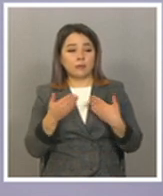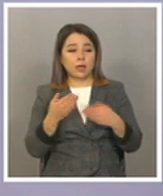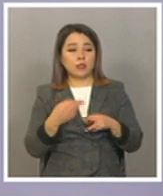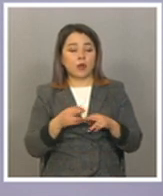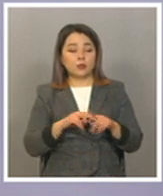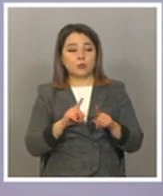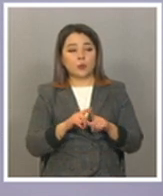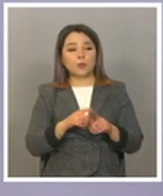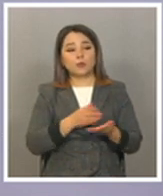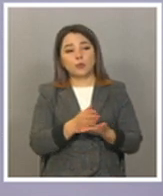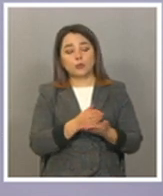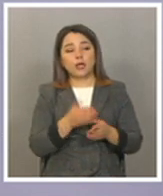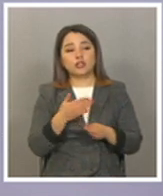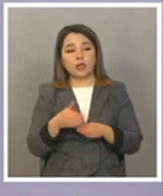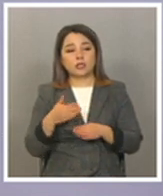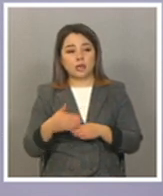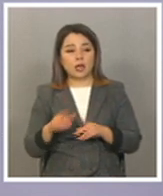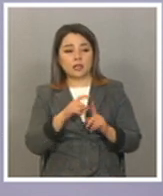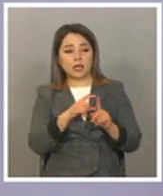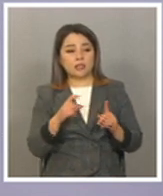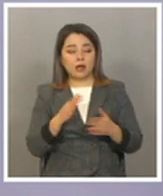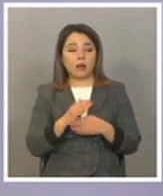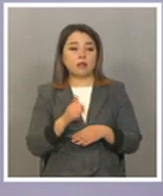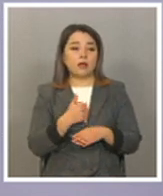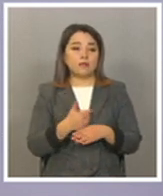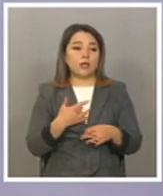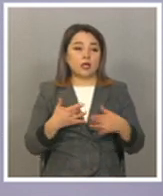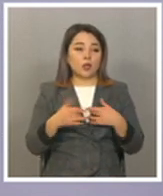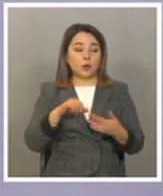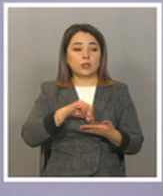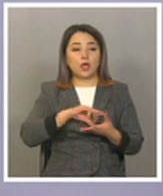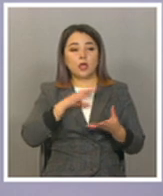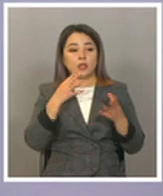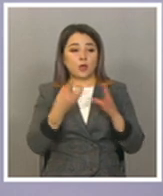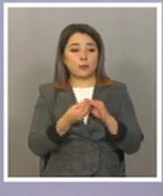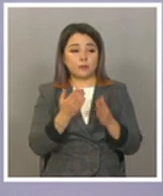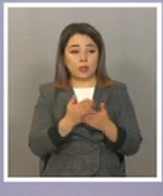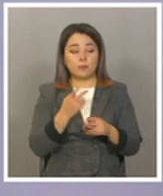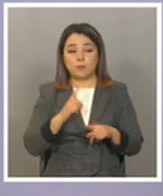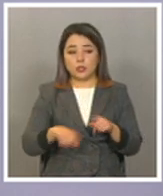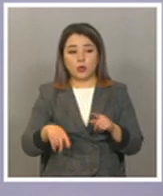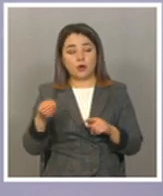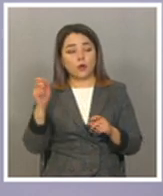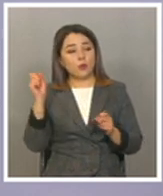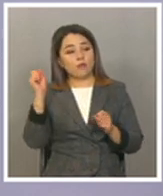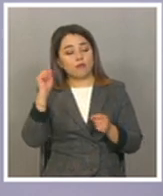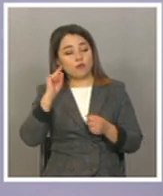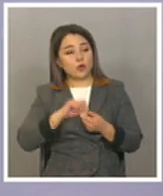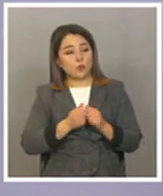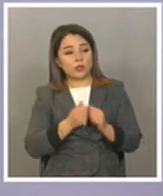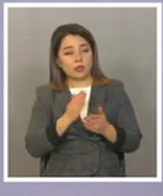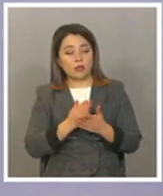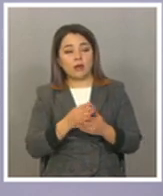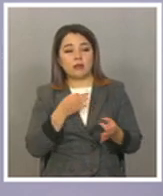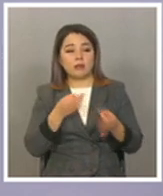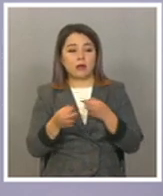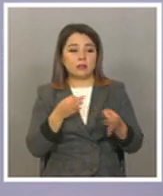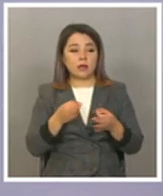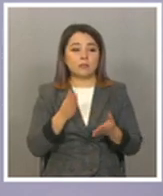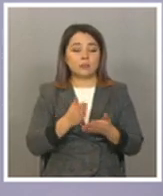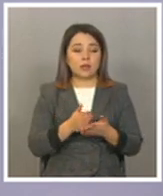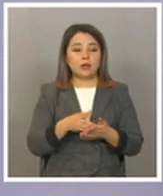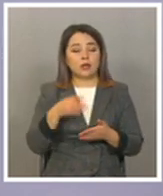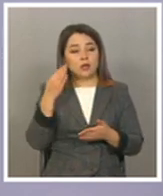служебных частей речи. Главный герой сумел приспособиться и быстро выучил язык инопланетян. Сумеете ли